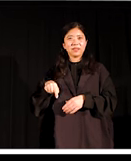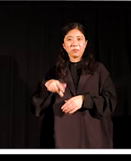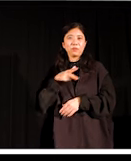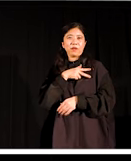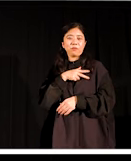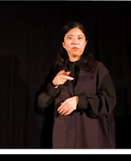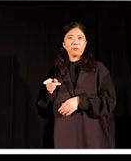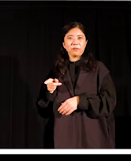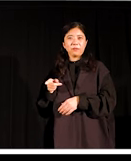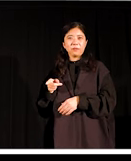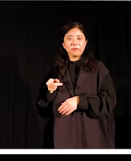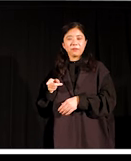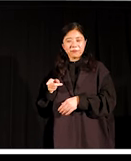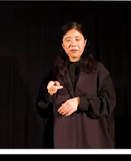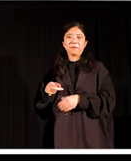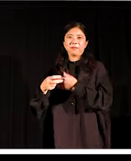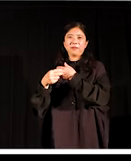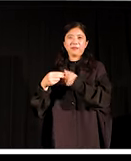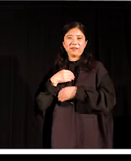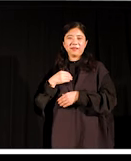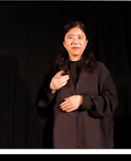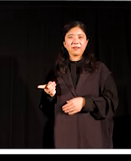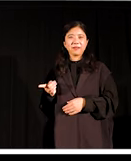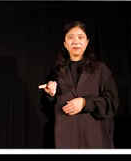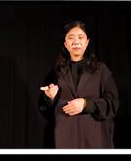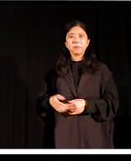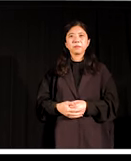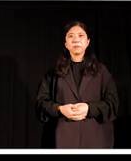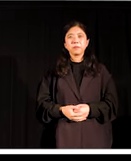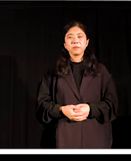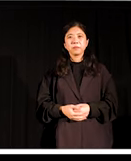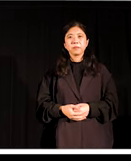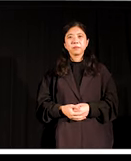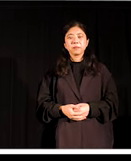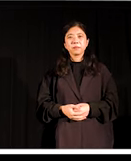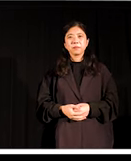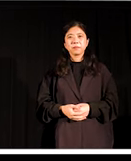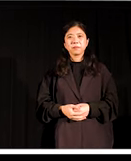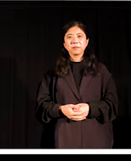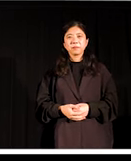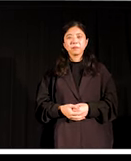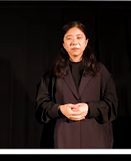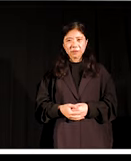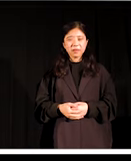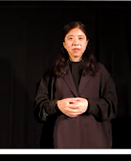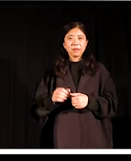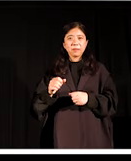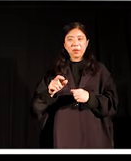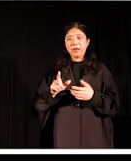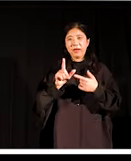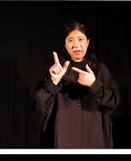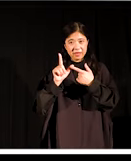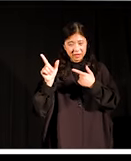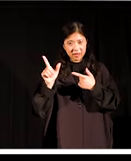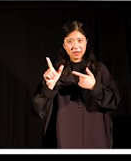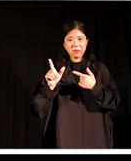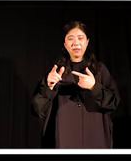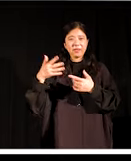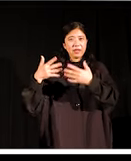で彼らが回してる感じですねまこういった活動を通してまこういったNHKですとかあの民法の方